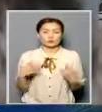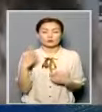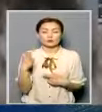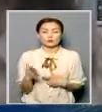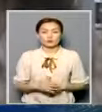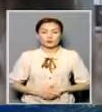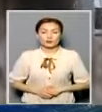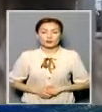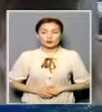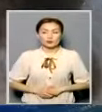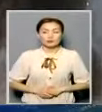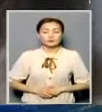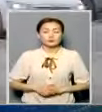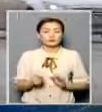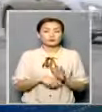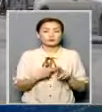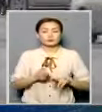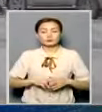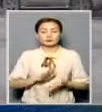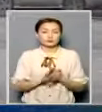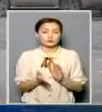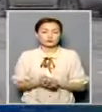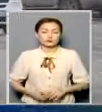горами день, когда он избавится от такого